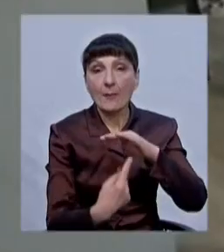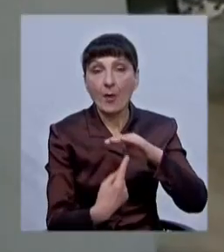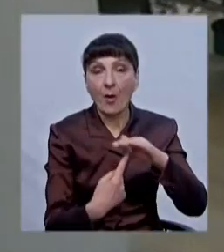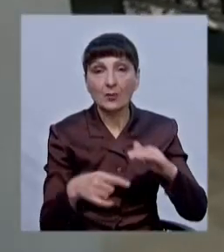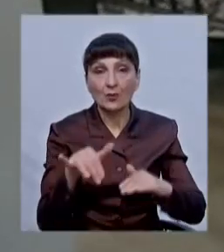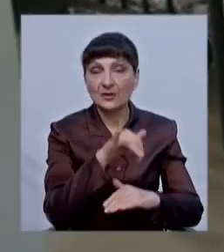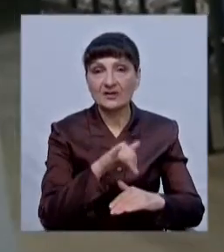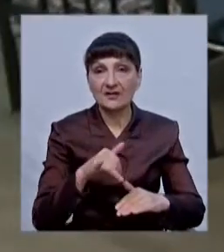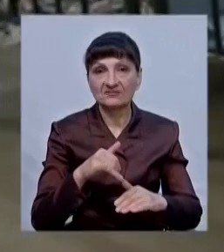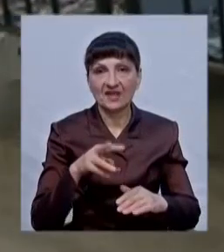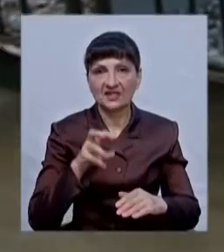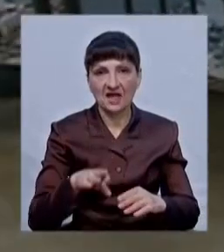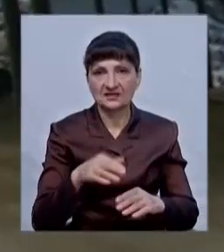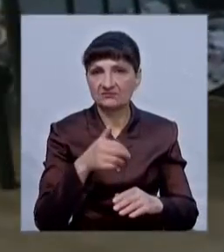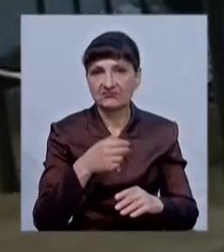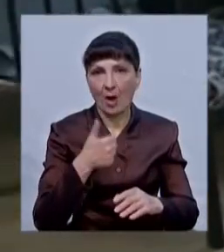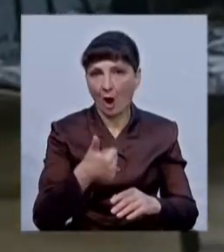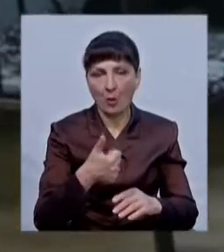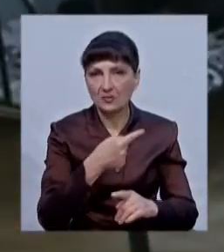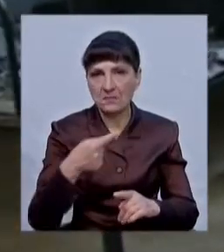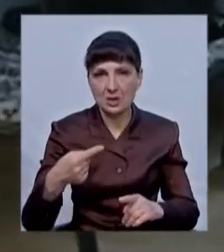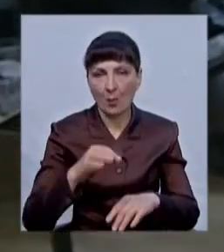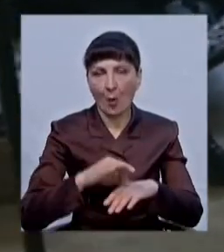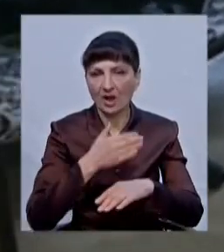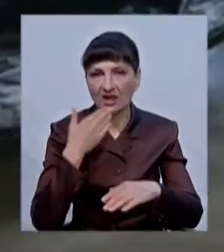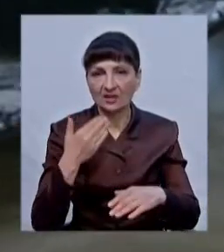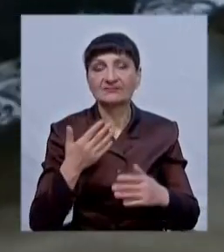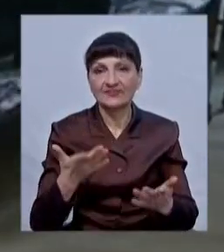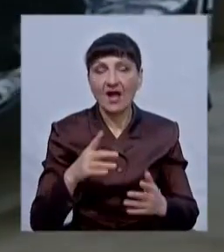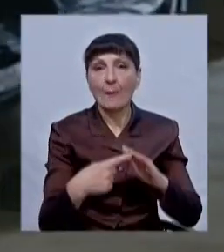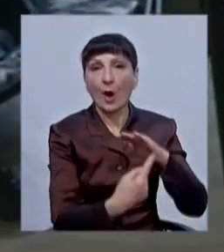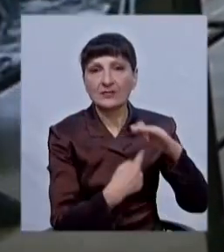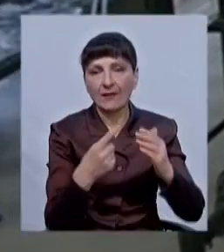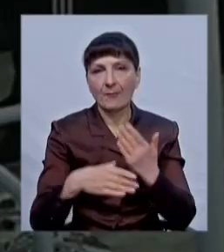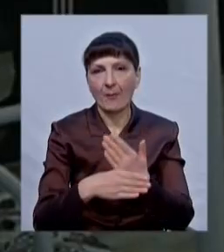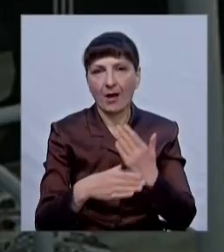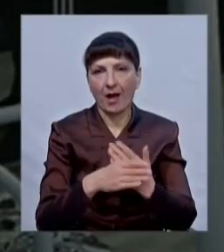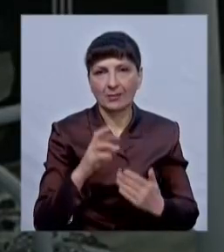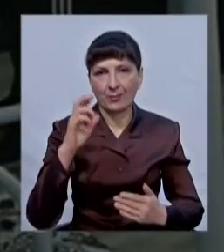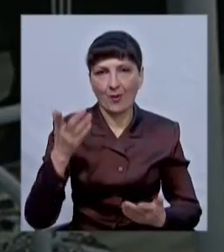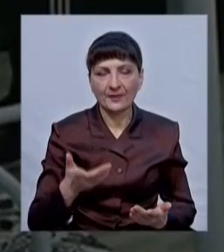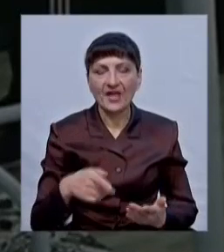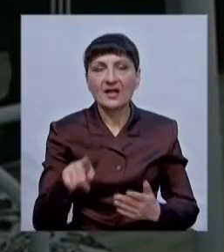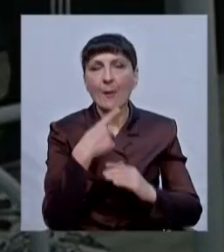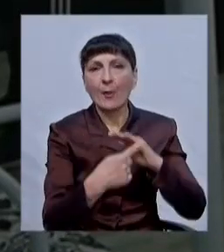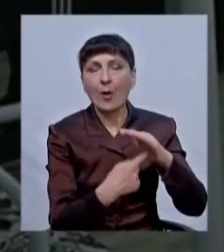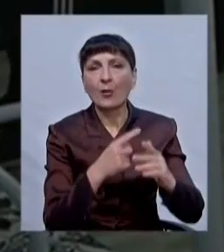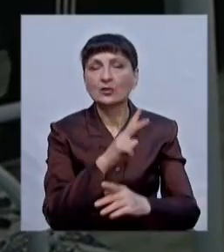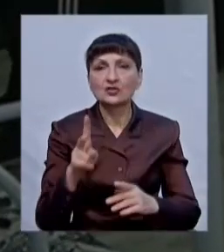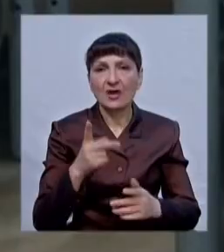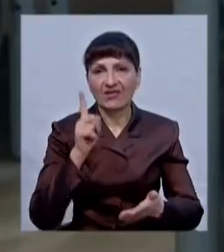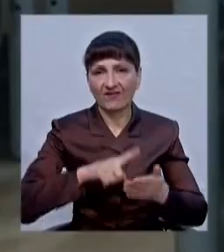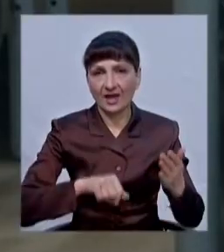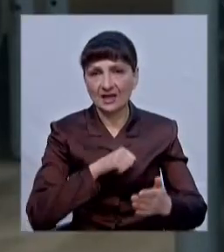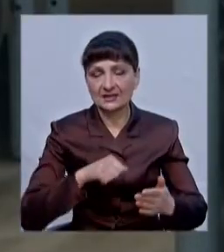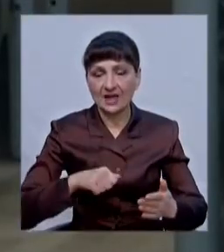постояльцев приюта были отрицательные результаты анализов. Видать, не зря говорят, что бродягам помогает Бог. Сами бомжи, по всей видимости, твердо в это верят,